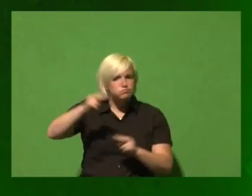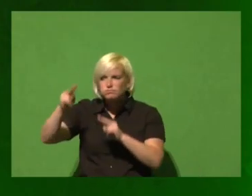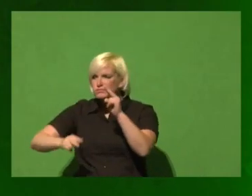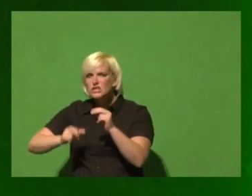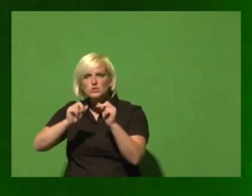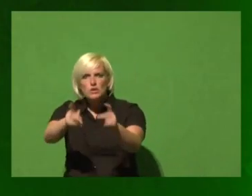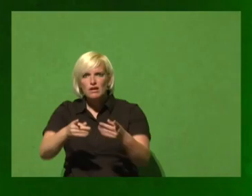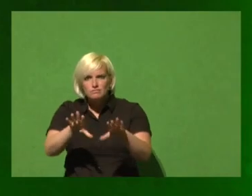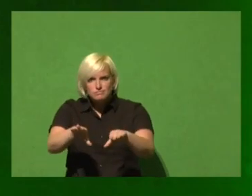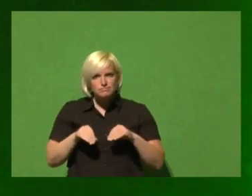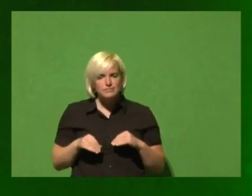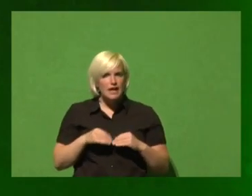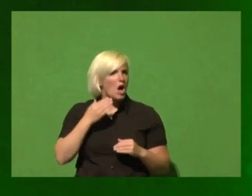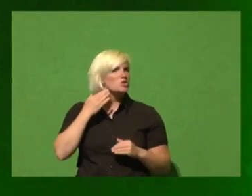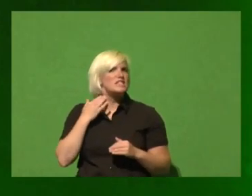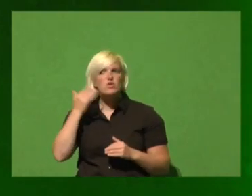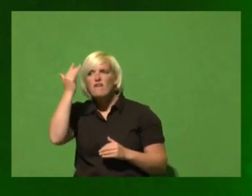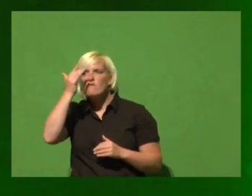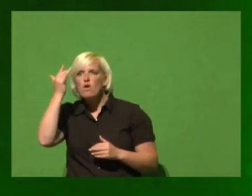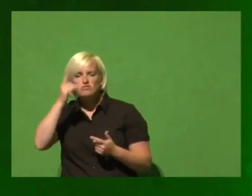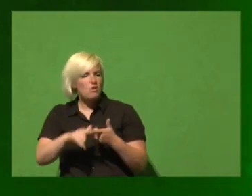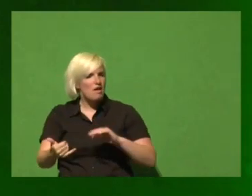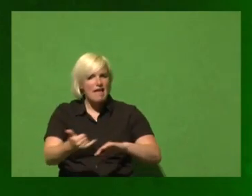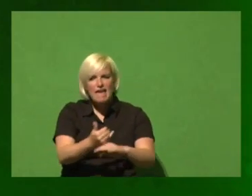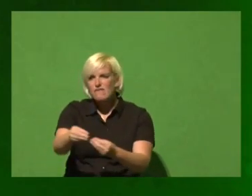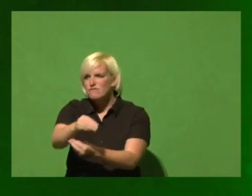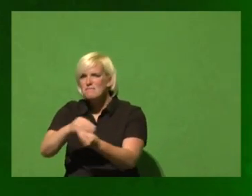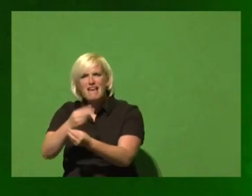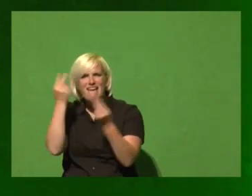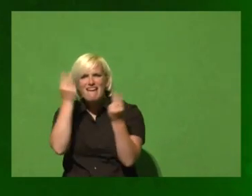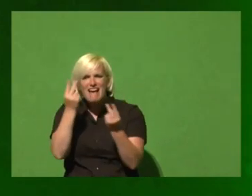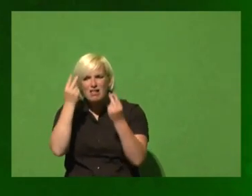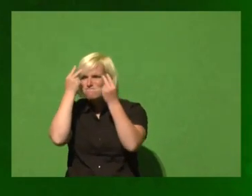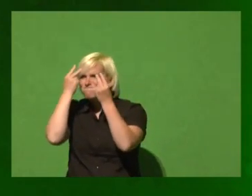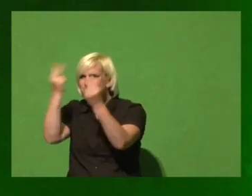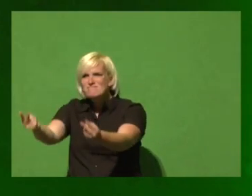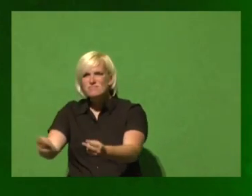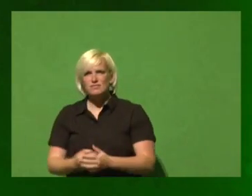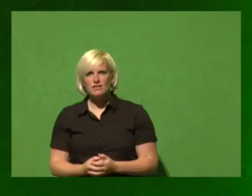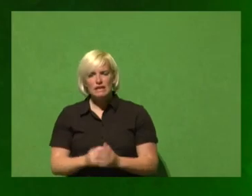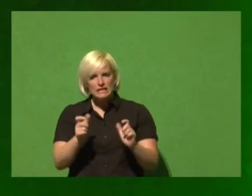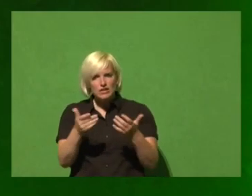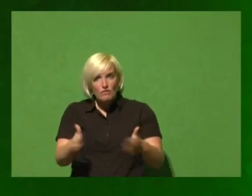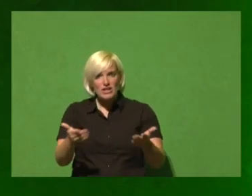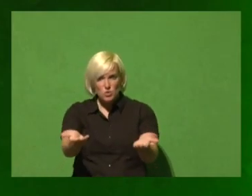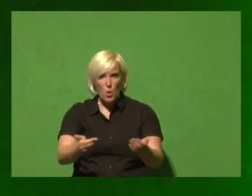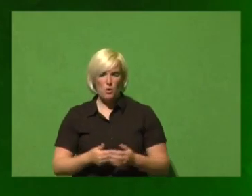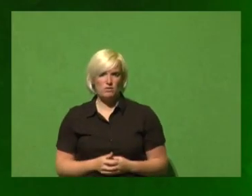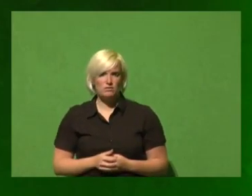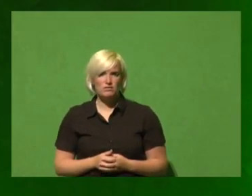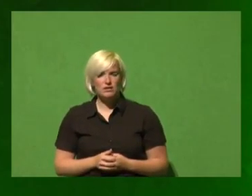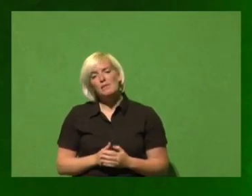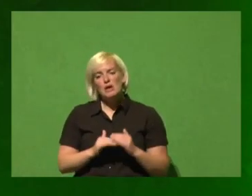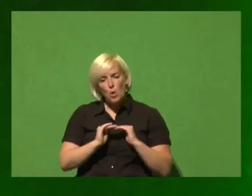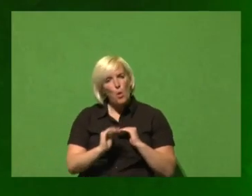zur Sexualmoral, zur Ehe und Familie haben. Das garantiert eine freie Gesellschaft. Aber die Grundlage des